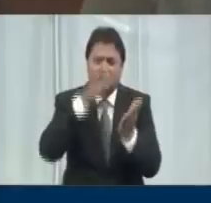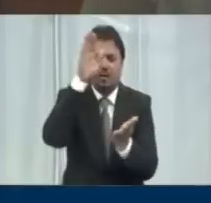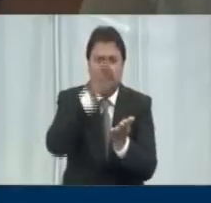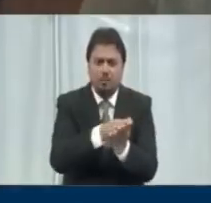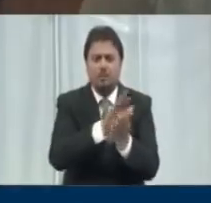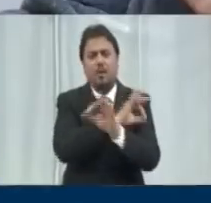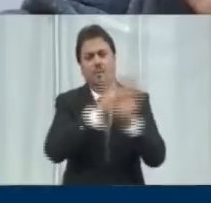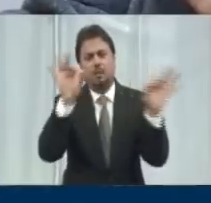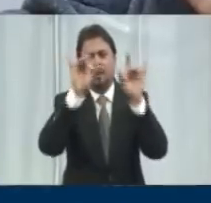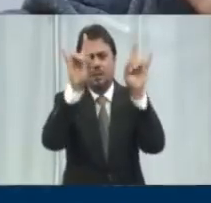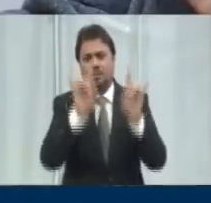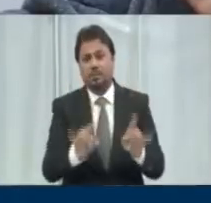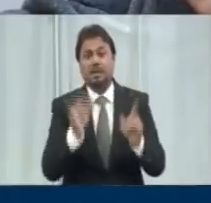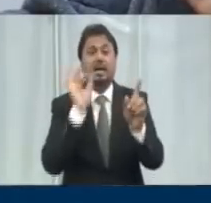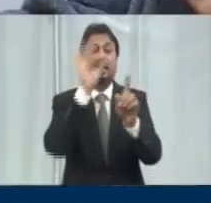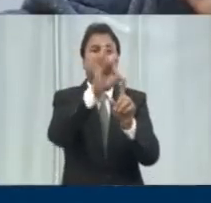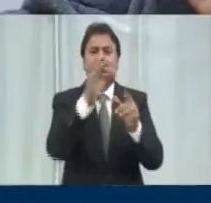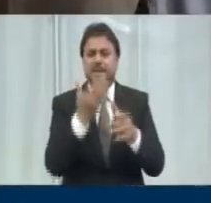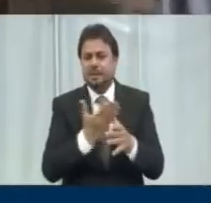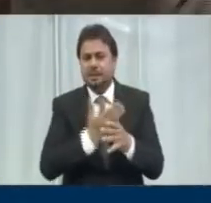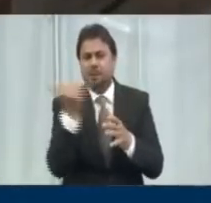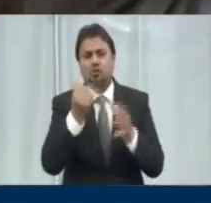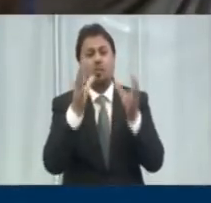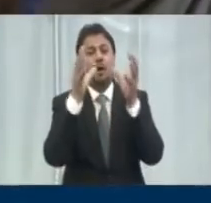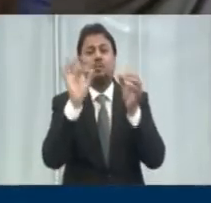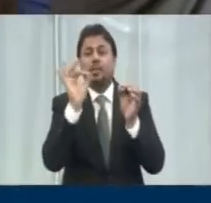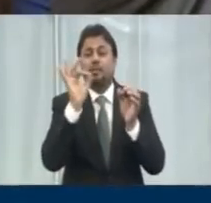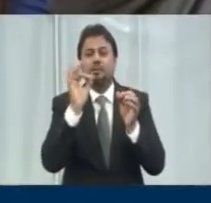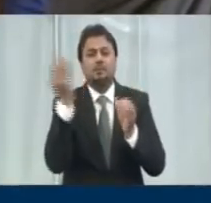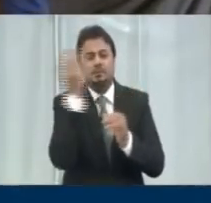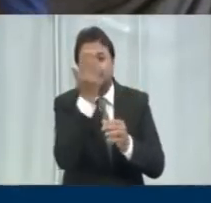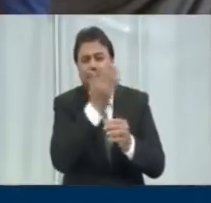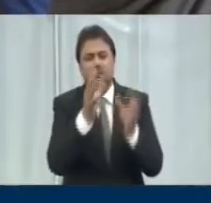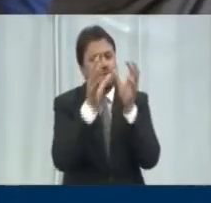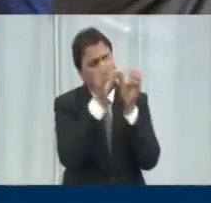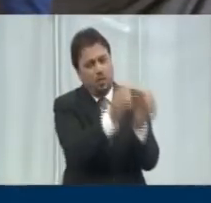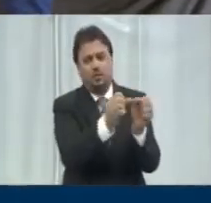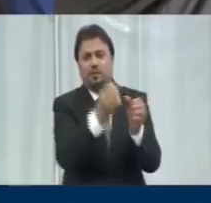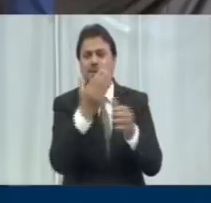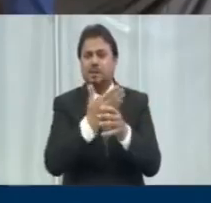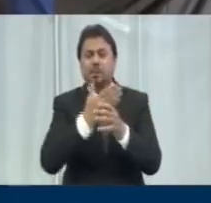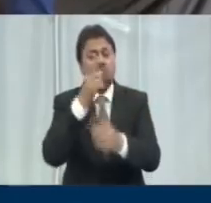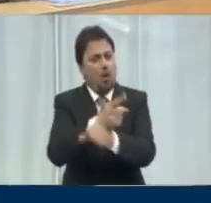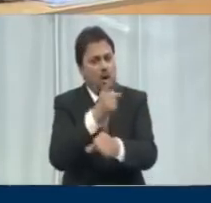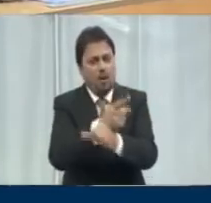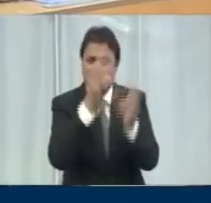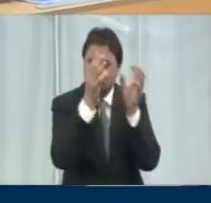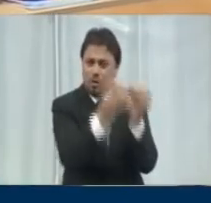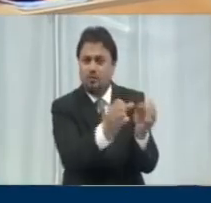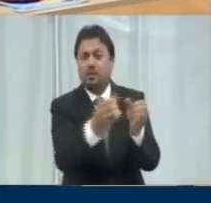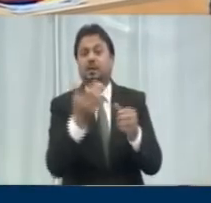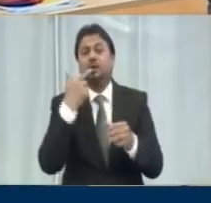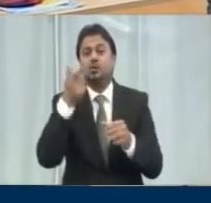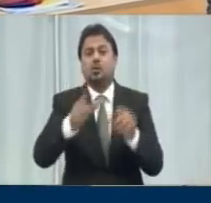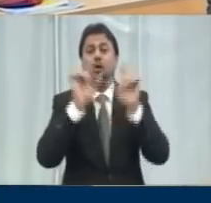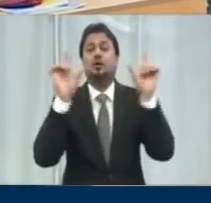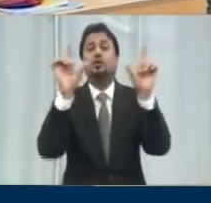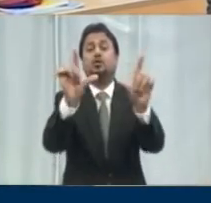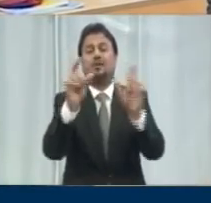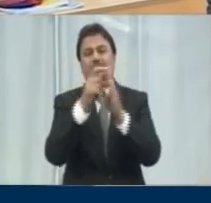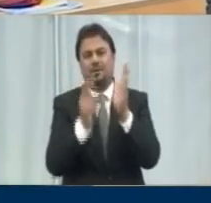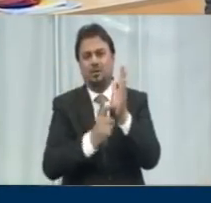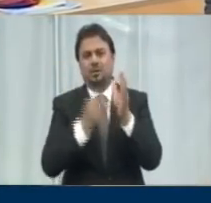اللجنة مع أي قرار يهدف للمحافظة على حياة الطلبة والملكات التعليمية كافة، وأشار إلى أن اللجنة ترى أن